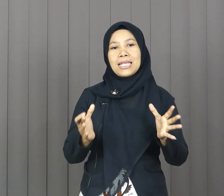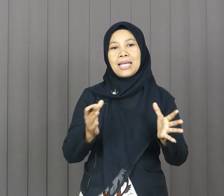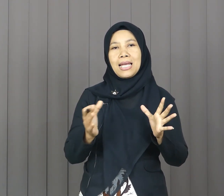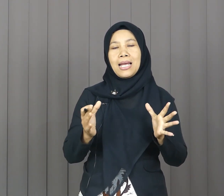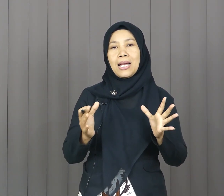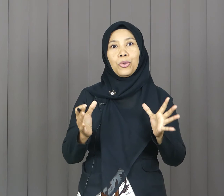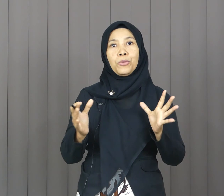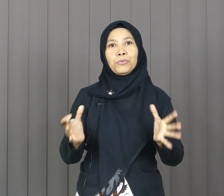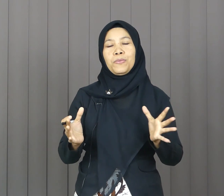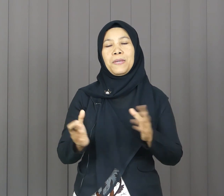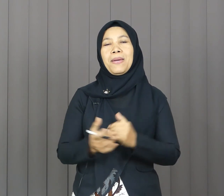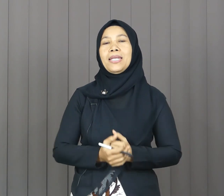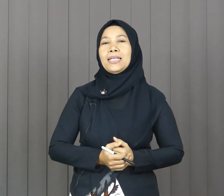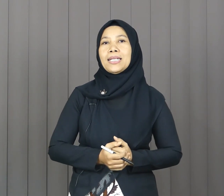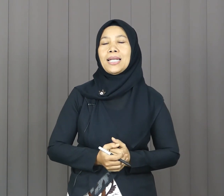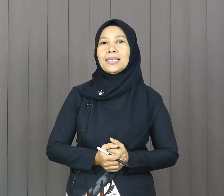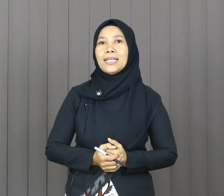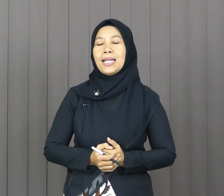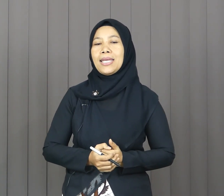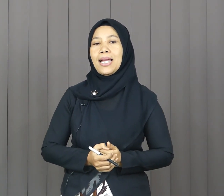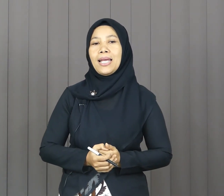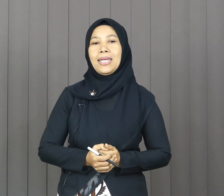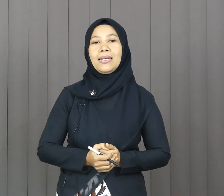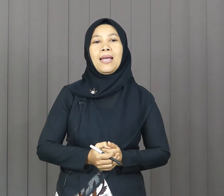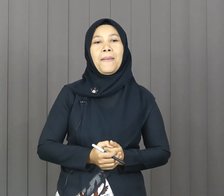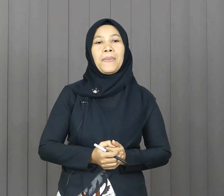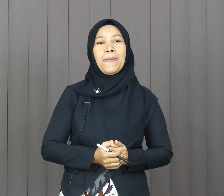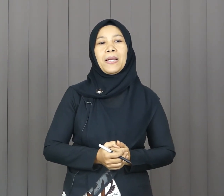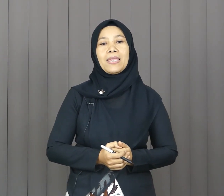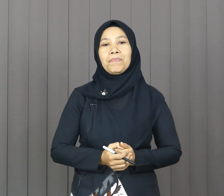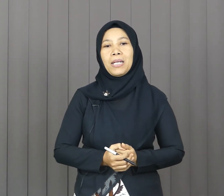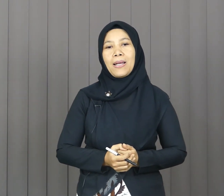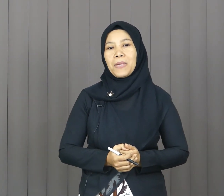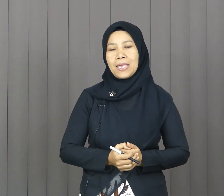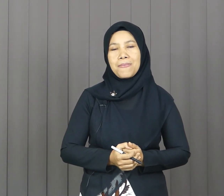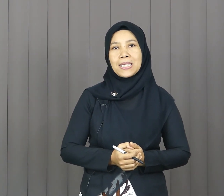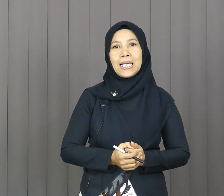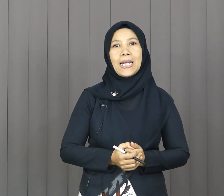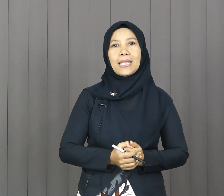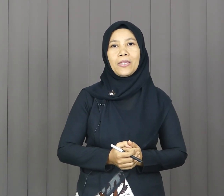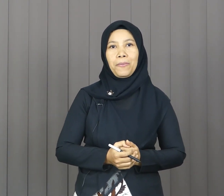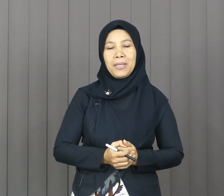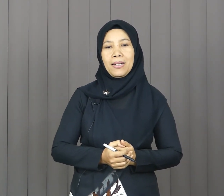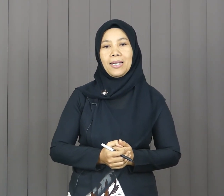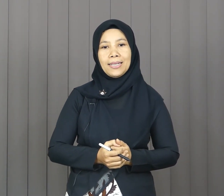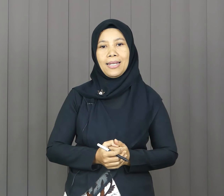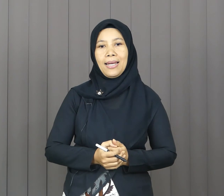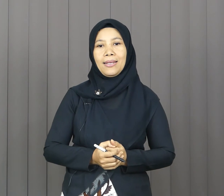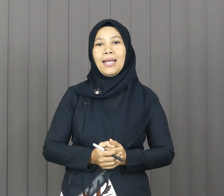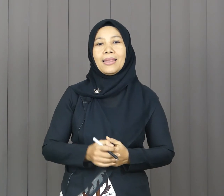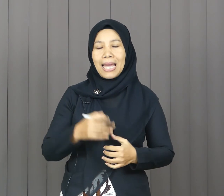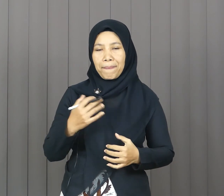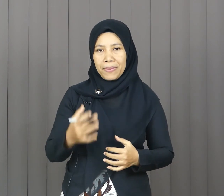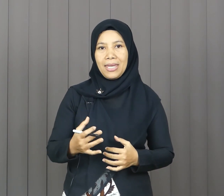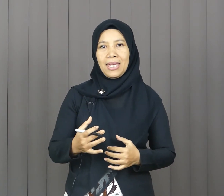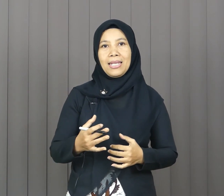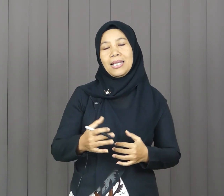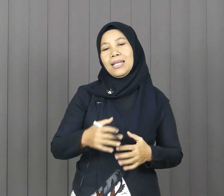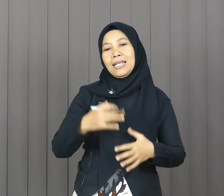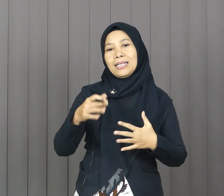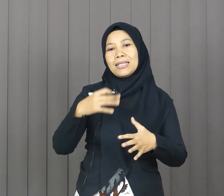Sekalipun secara umum dibanding negara-negara yang lain, pendapatan per kapita masih relatif rendah.